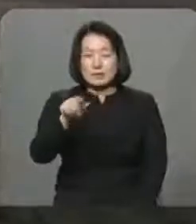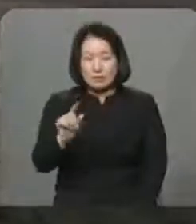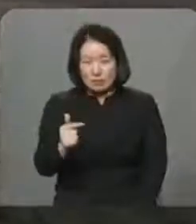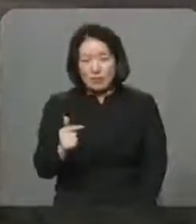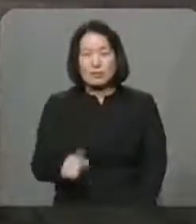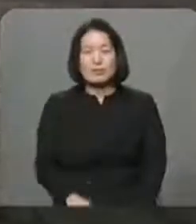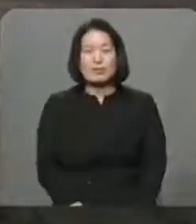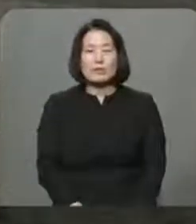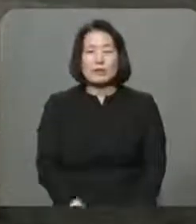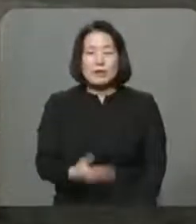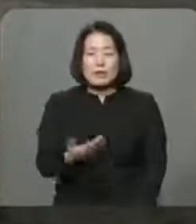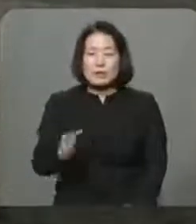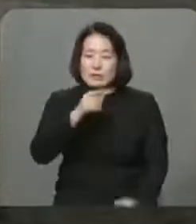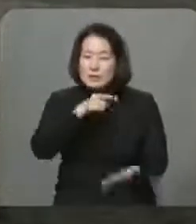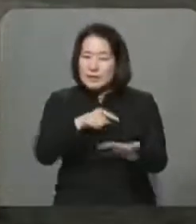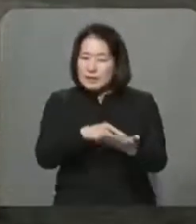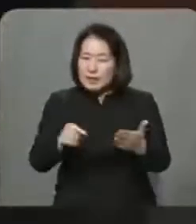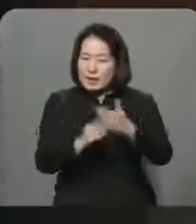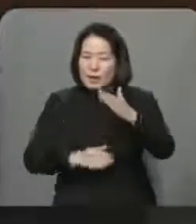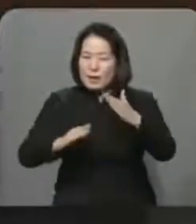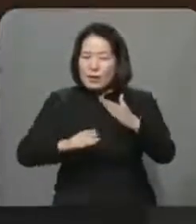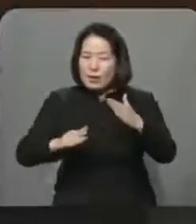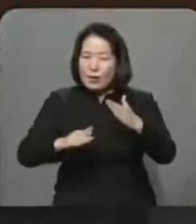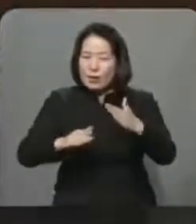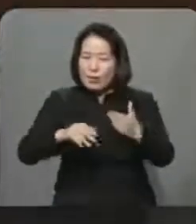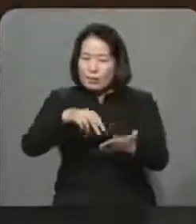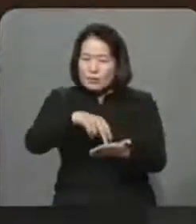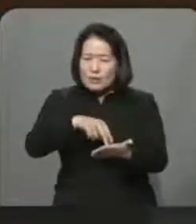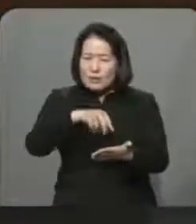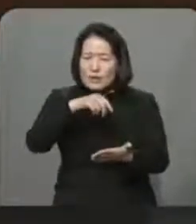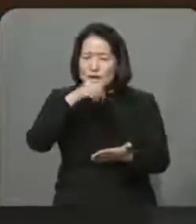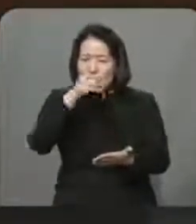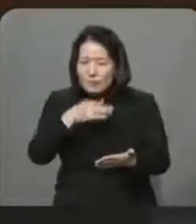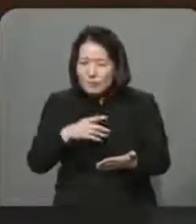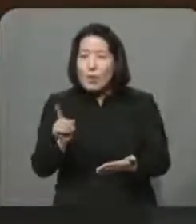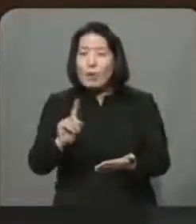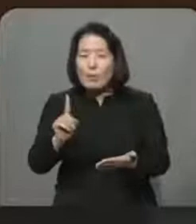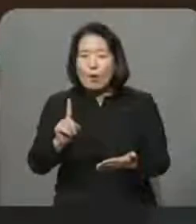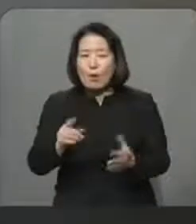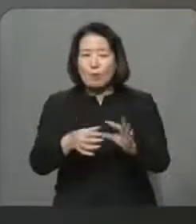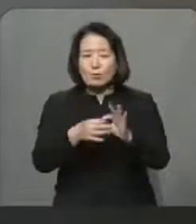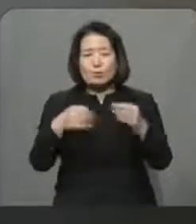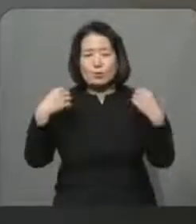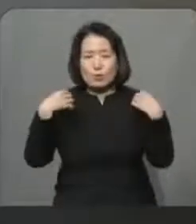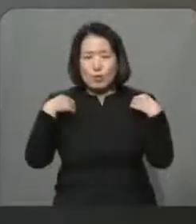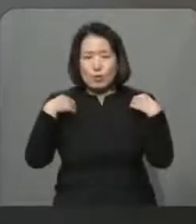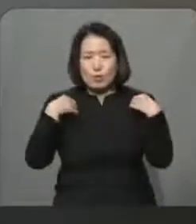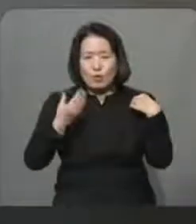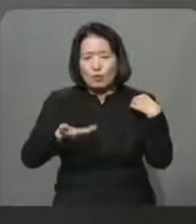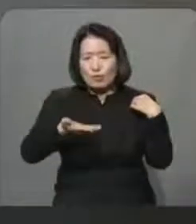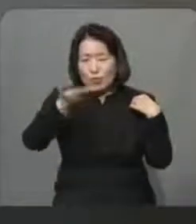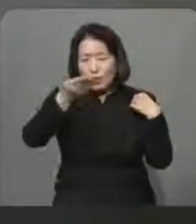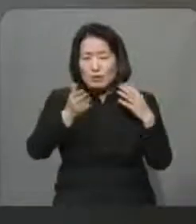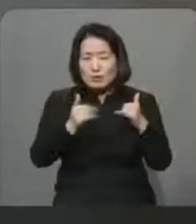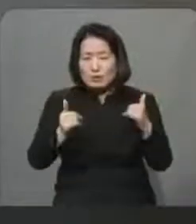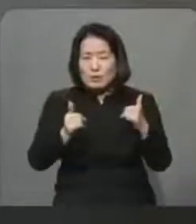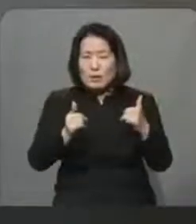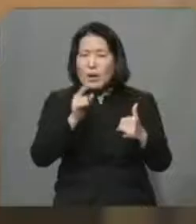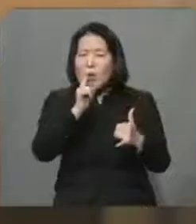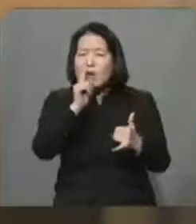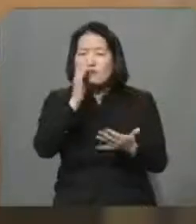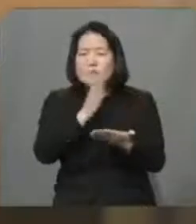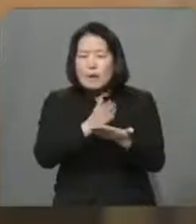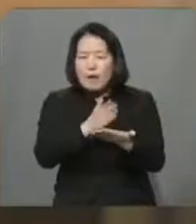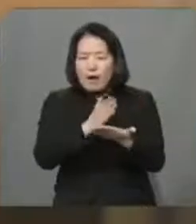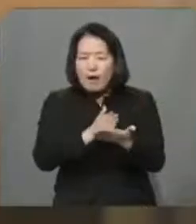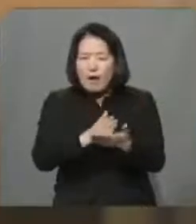이릅니다. 그런데 피해 공무원들을 더욱 힘들게 하는 것은 따로 있습니다. 소속 기관이나 상사들이 쉬쉬하며 조용히